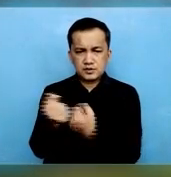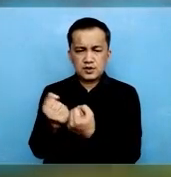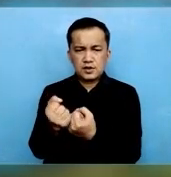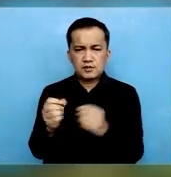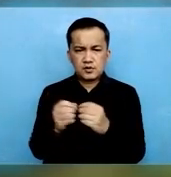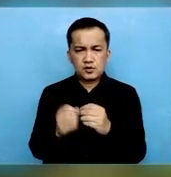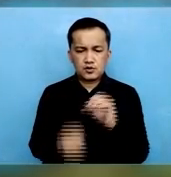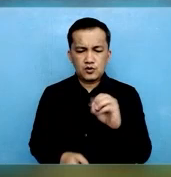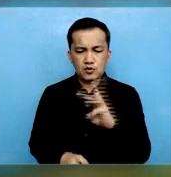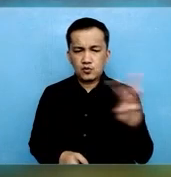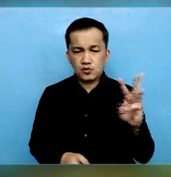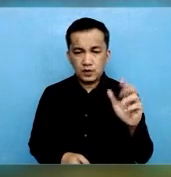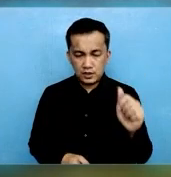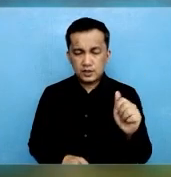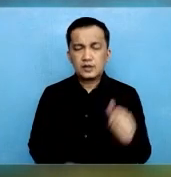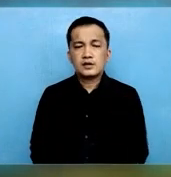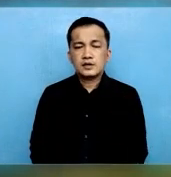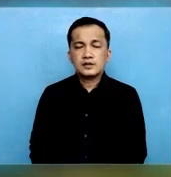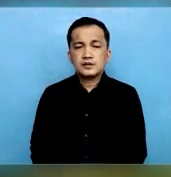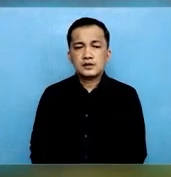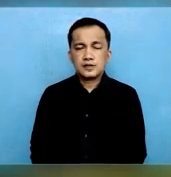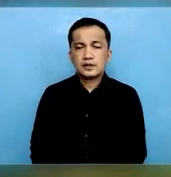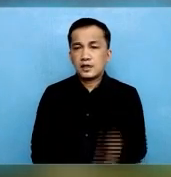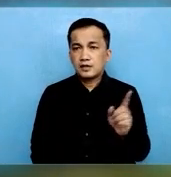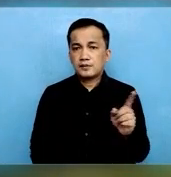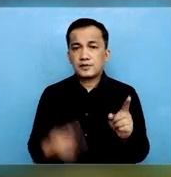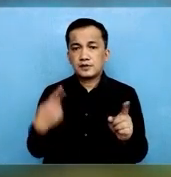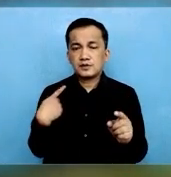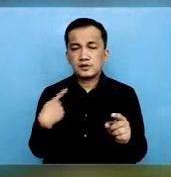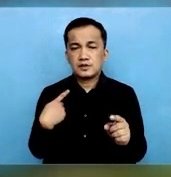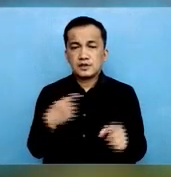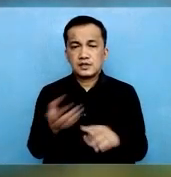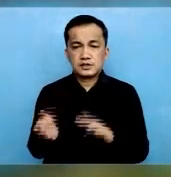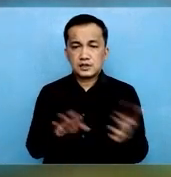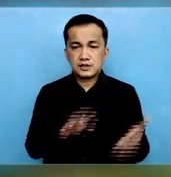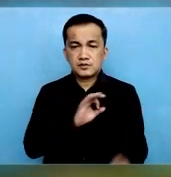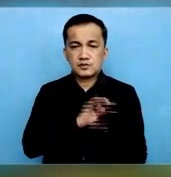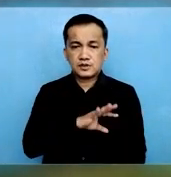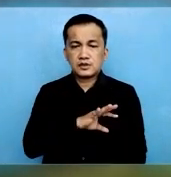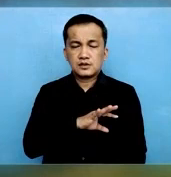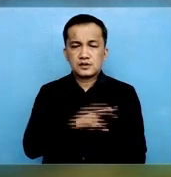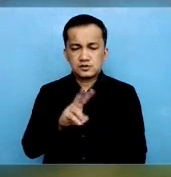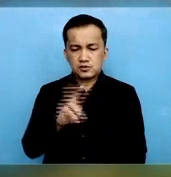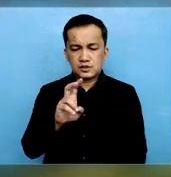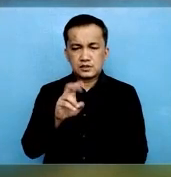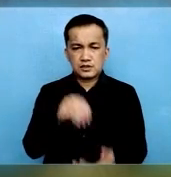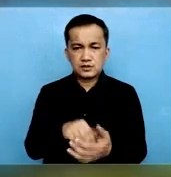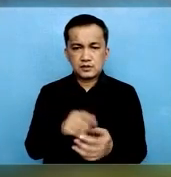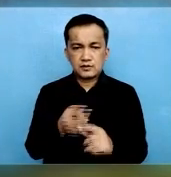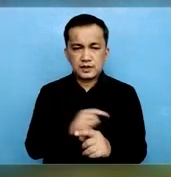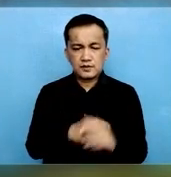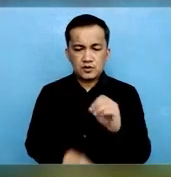Kasi mga owners yan. So, meron silang death benefit na 200,000 manggagaling sa